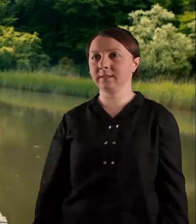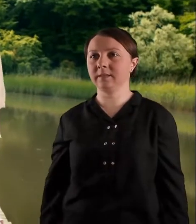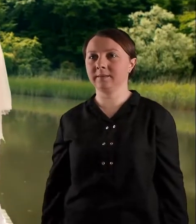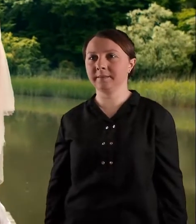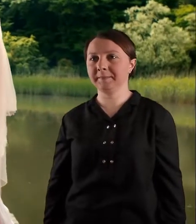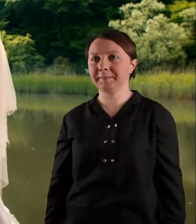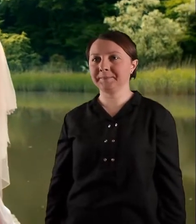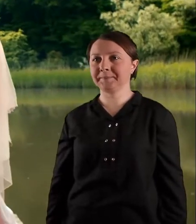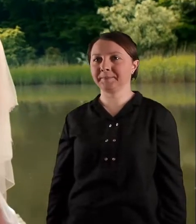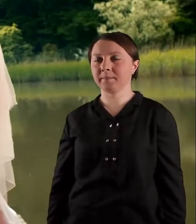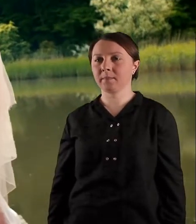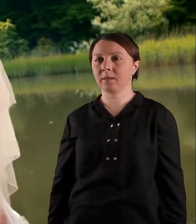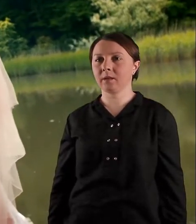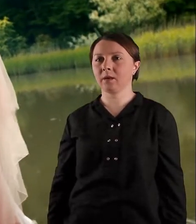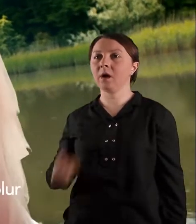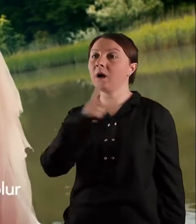öylesine.